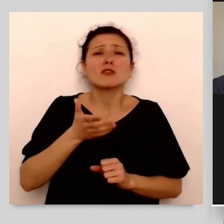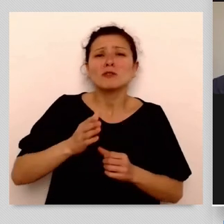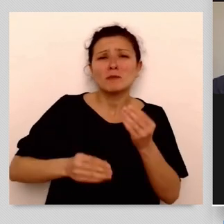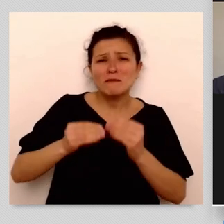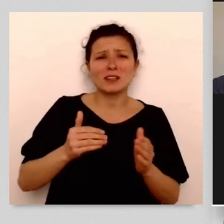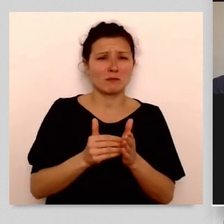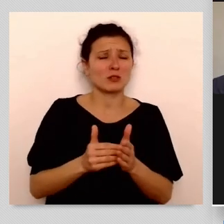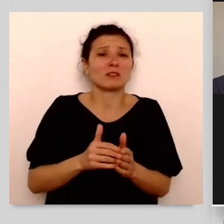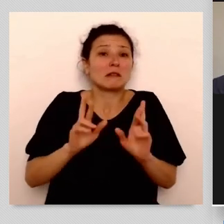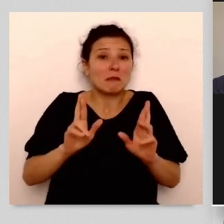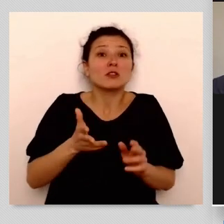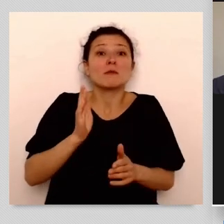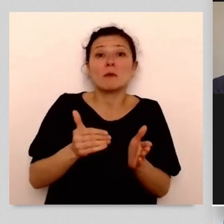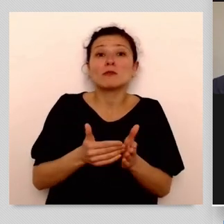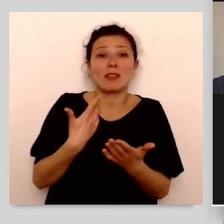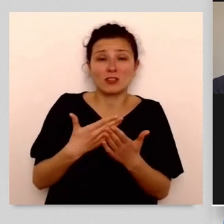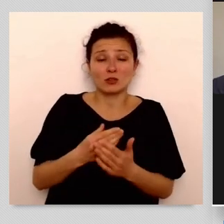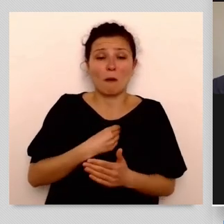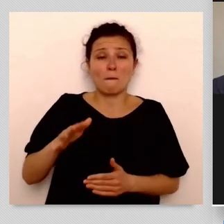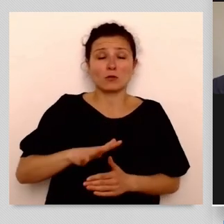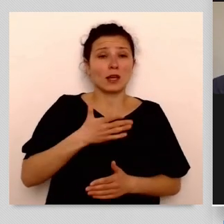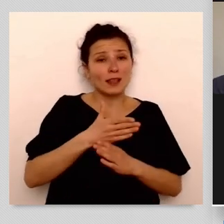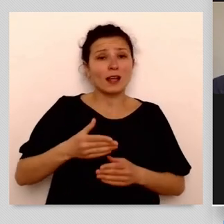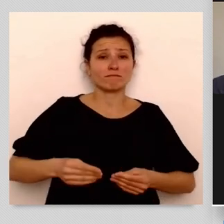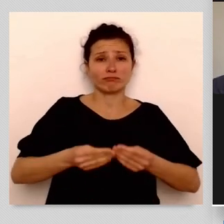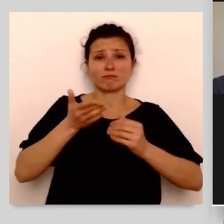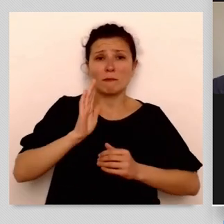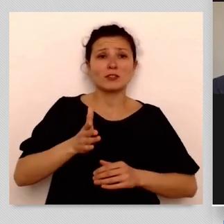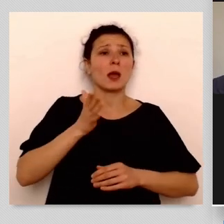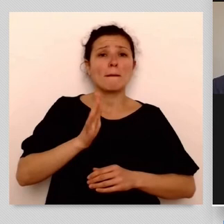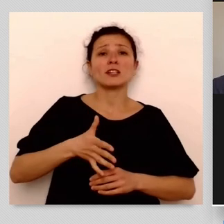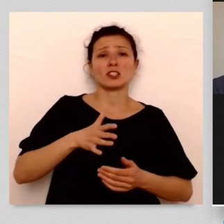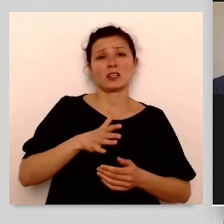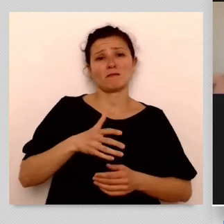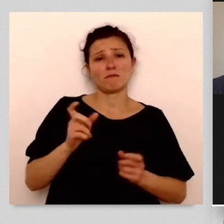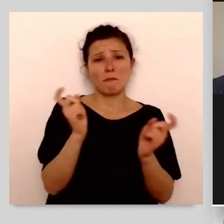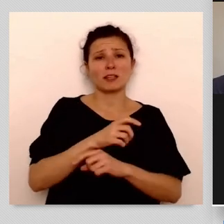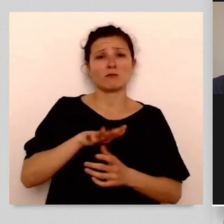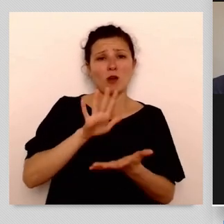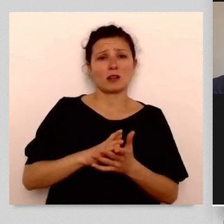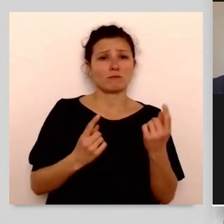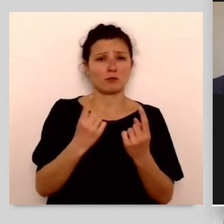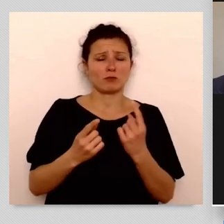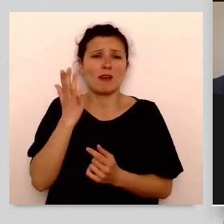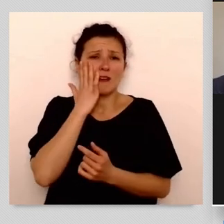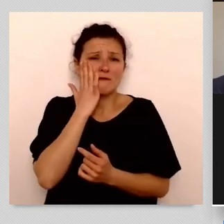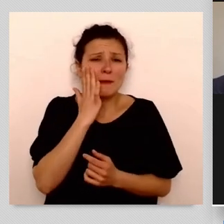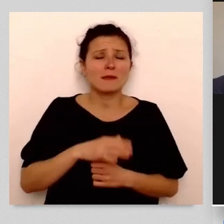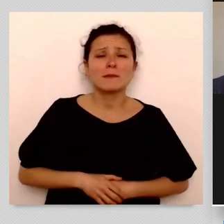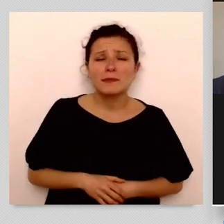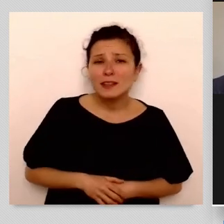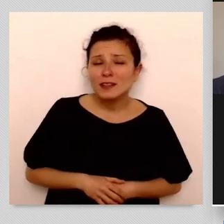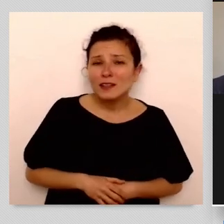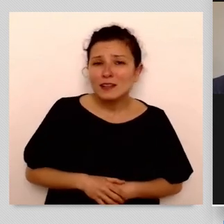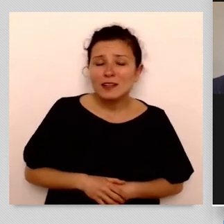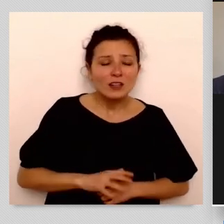potrzebować dlatego, że Polska będzie się dalej rozwijać, będzie dalej krajem przemysłowym. Wiemy dobrze, że pewne bankructwo idei oparcia